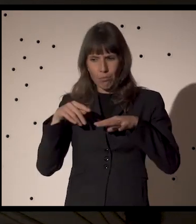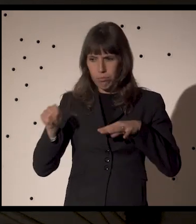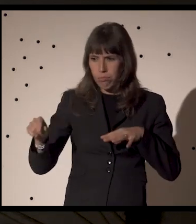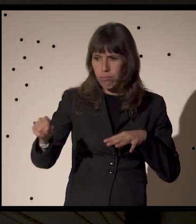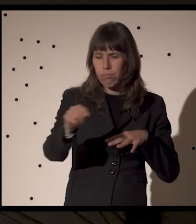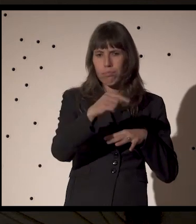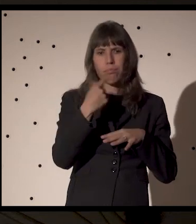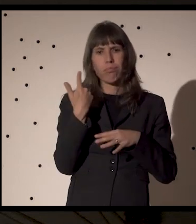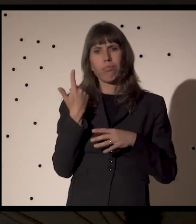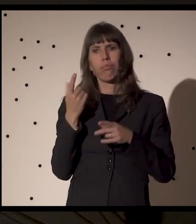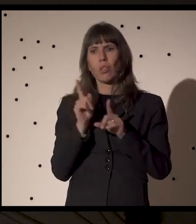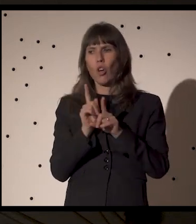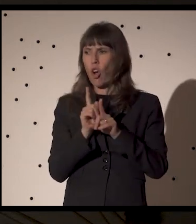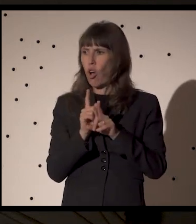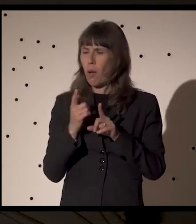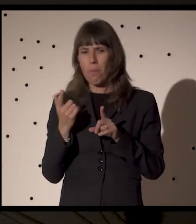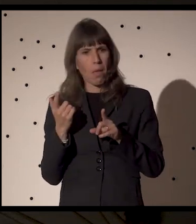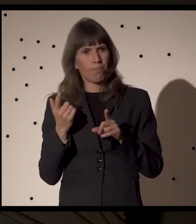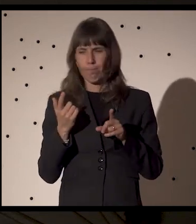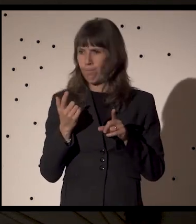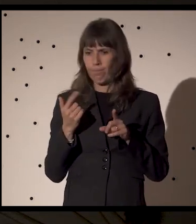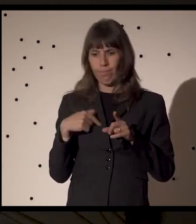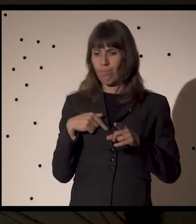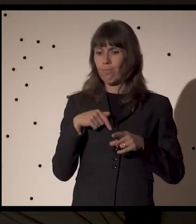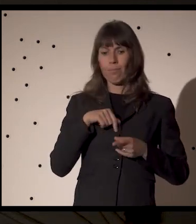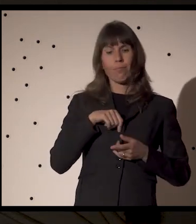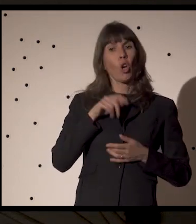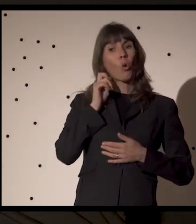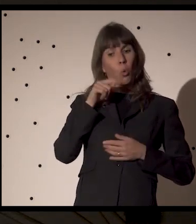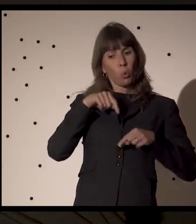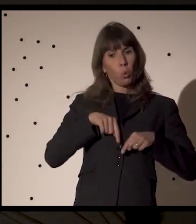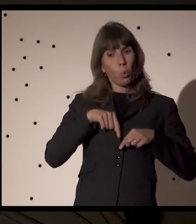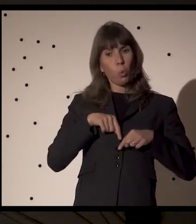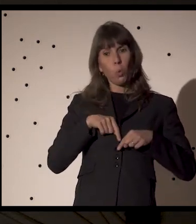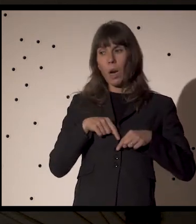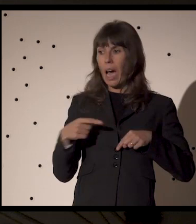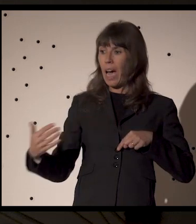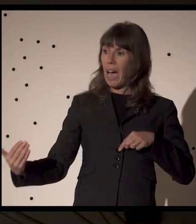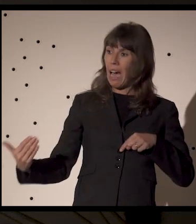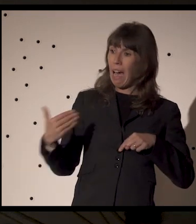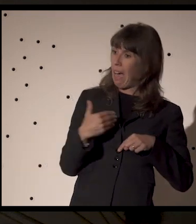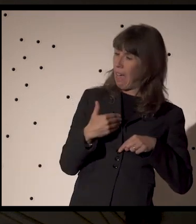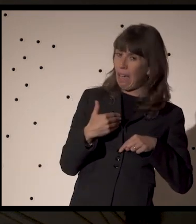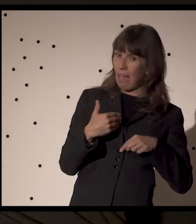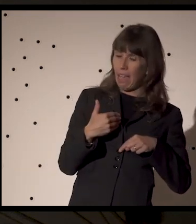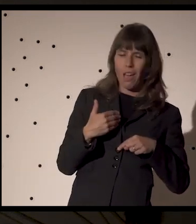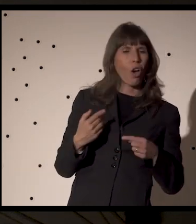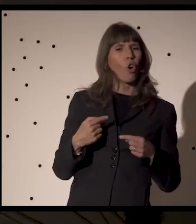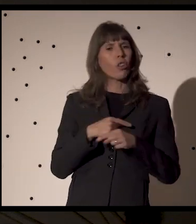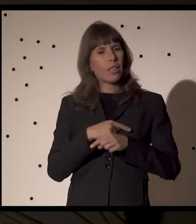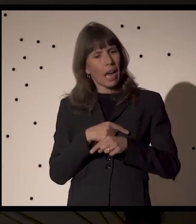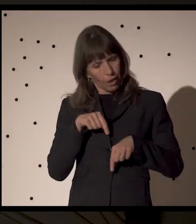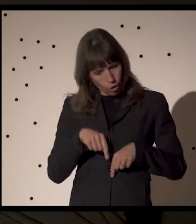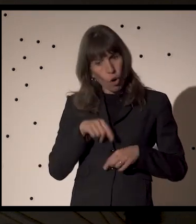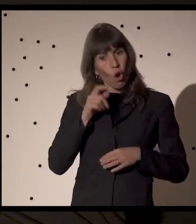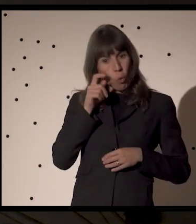centri di cultura a partecipare della cultura è molto importante che sia la cultura e sia Maometto che va dalla montagna e